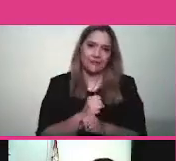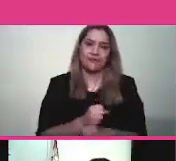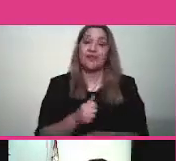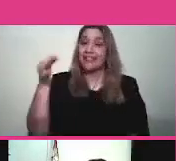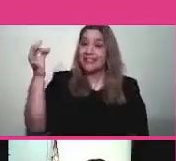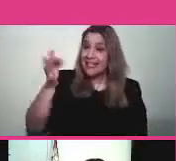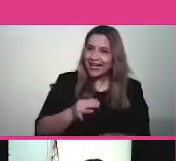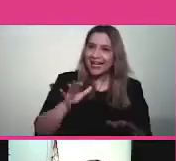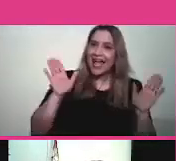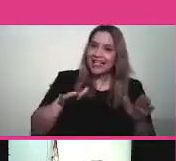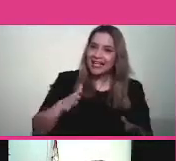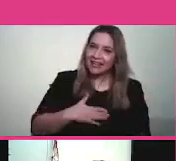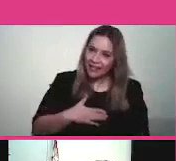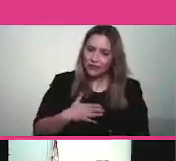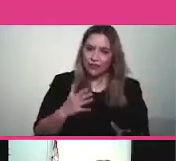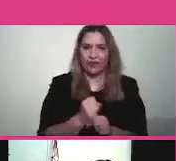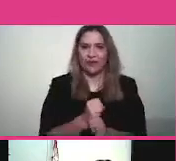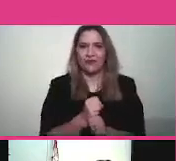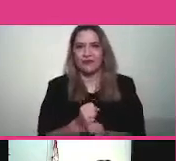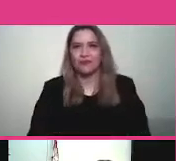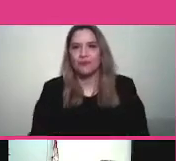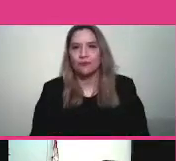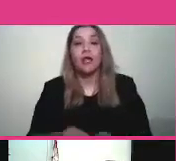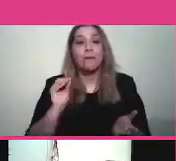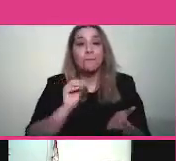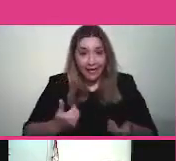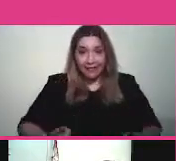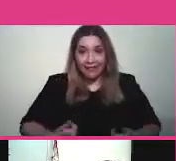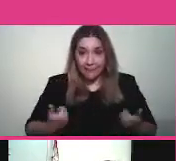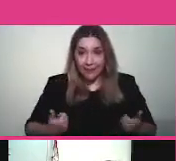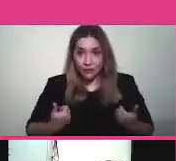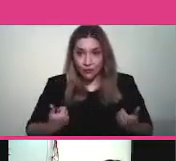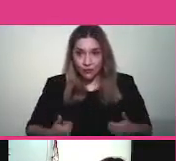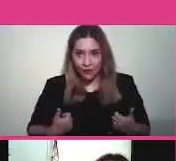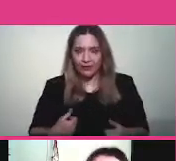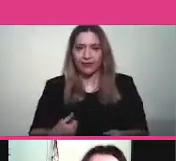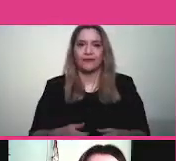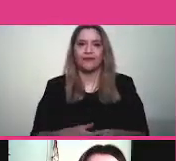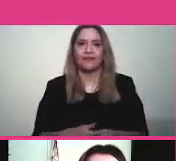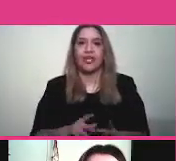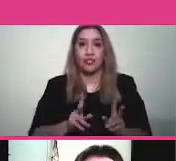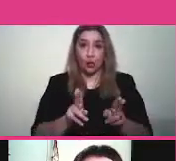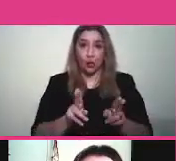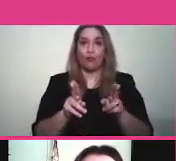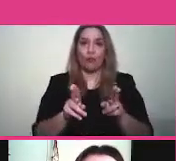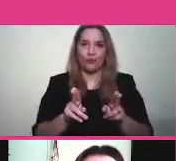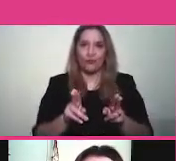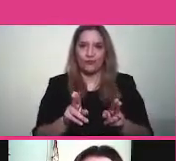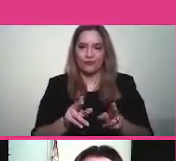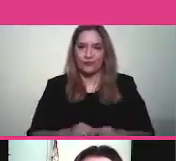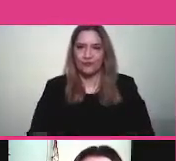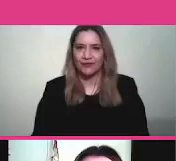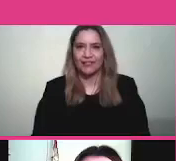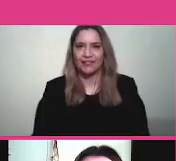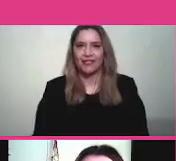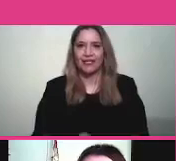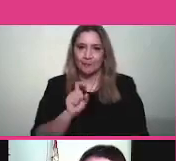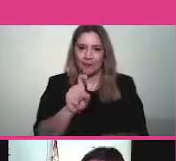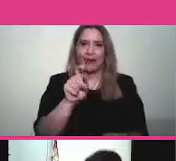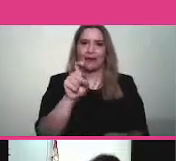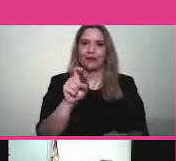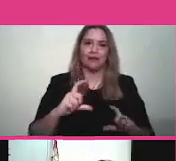Αγγελική, ευχαριστούμε. Για πάμε να δούμε ένα από το stop. Stop. Stop. Το Θωμά.